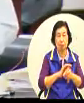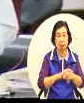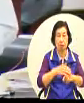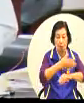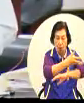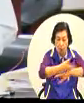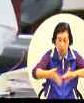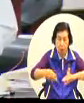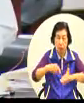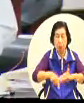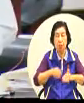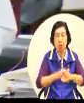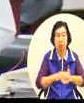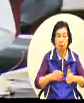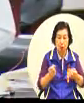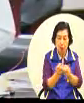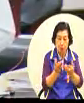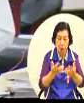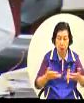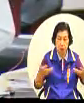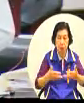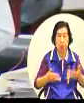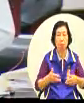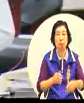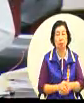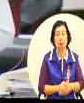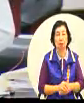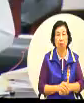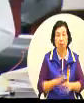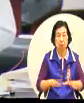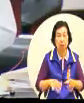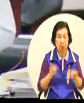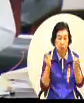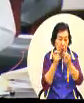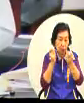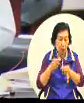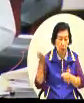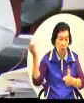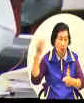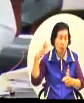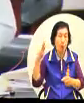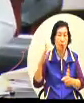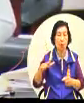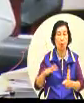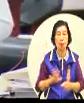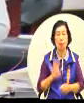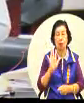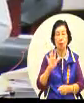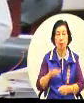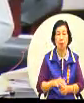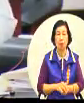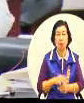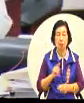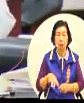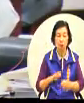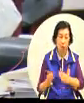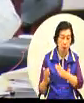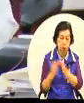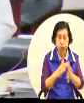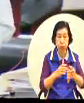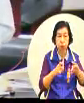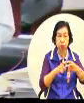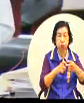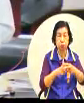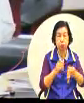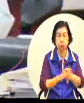礼。但是呢，最近又听到一些信息要复工，会有前